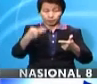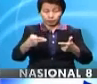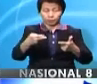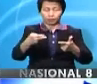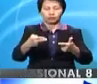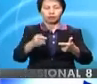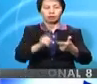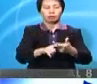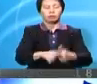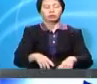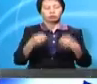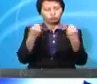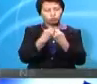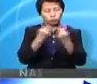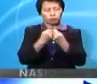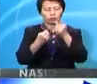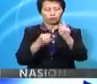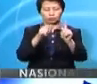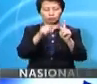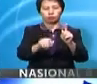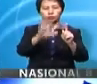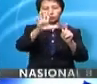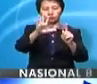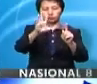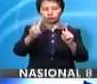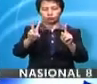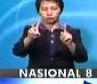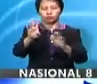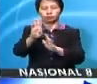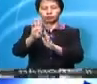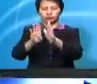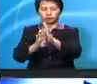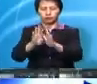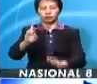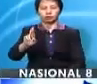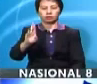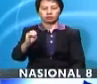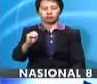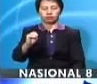Sdn Berhad berjumlah RM1.52 bilion ringgit.